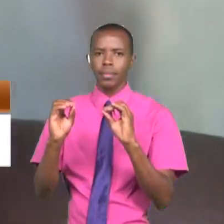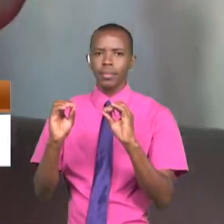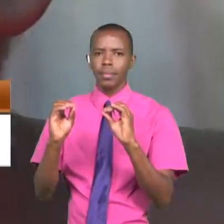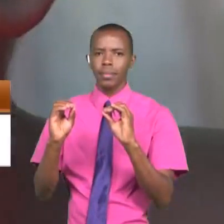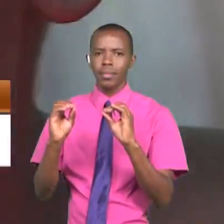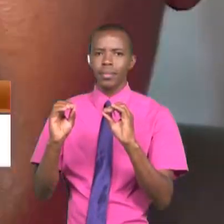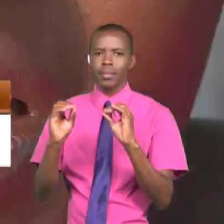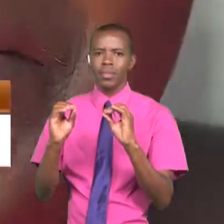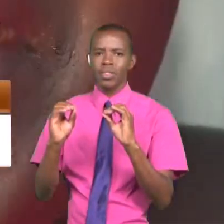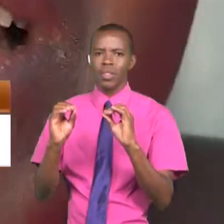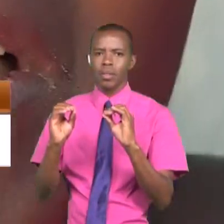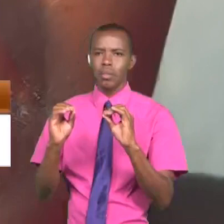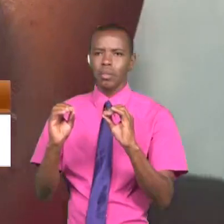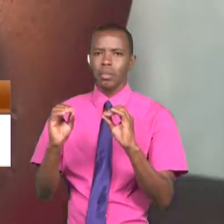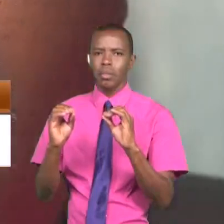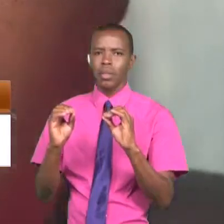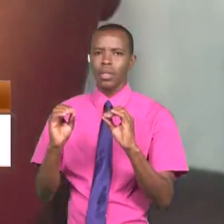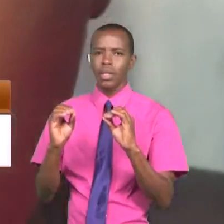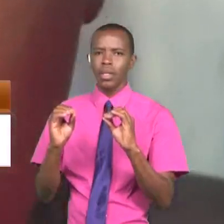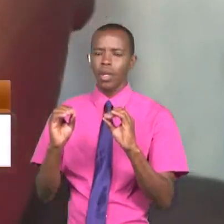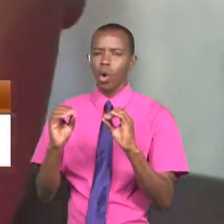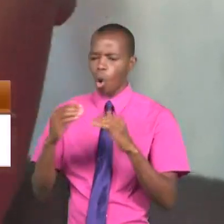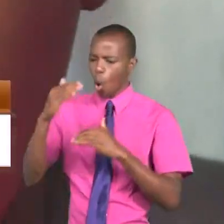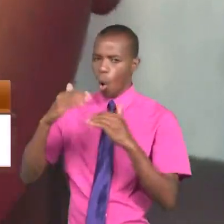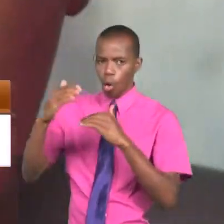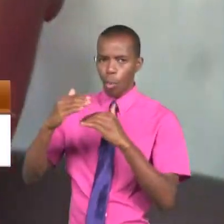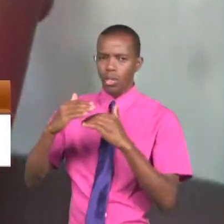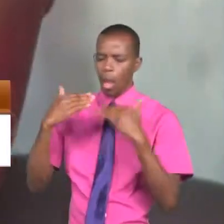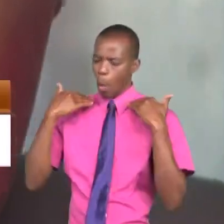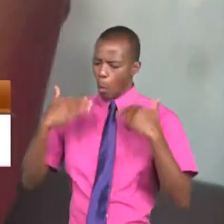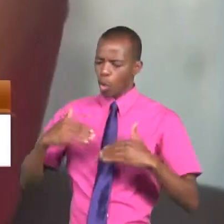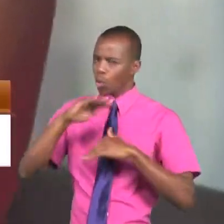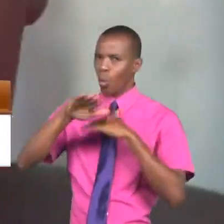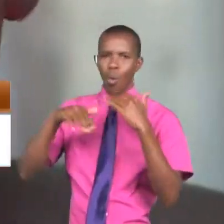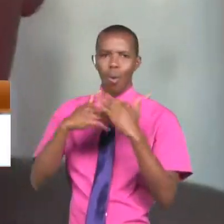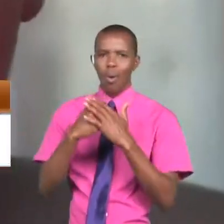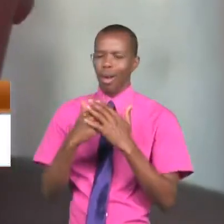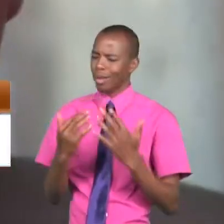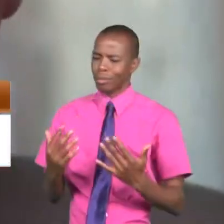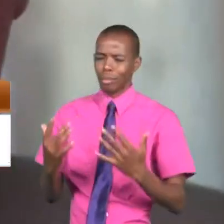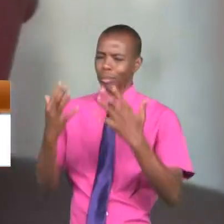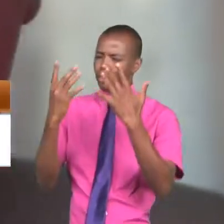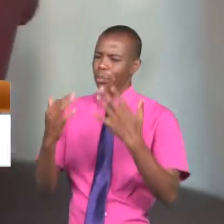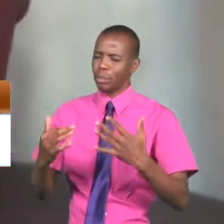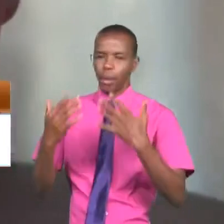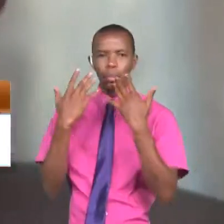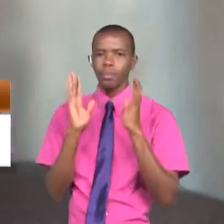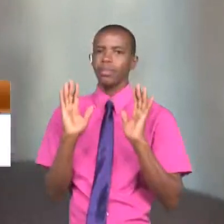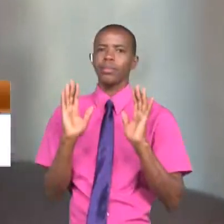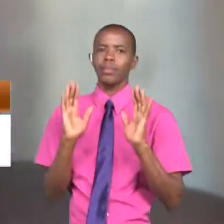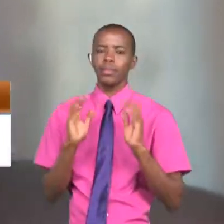Alikuwa amechomekanga 78%. So like mwili yake yote place kubwa ndio alikuwa amechomekanga.